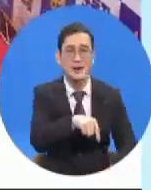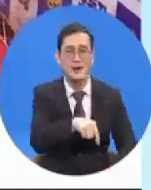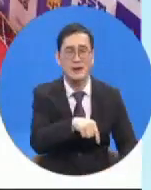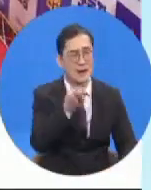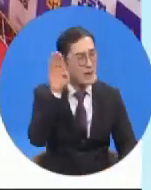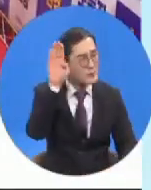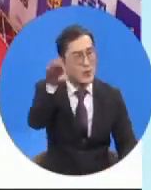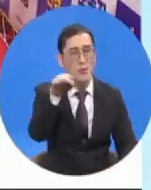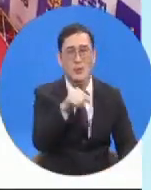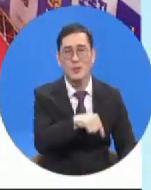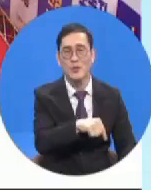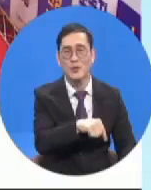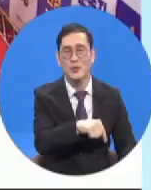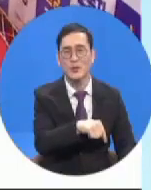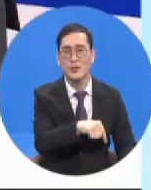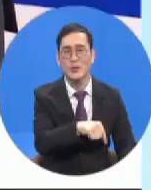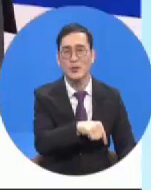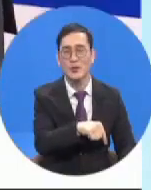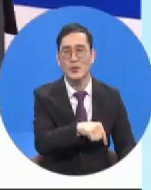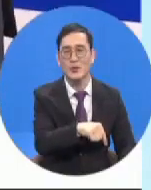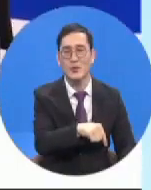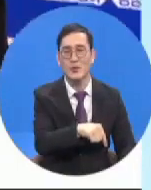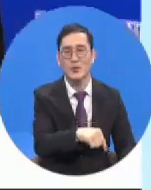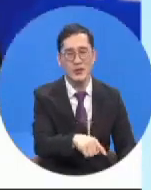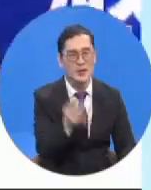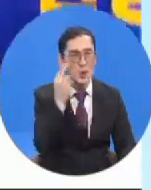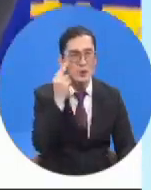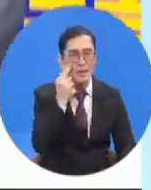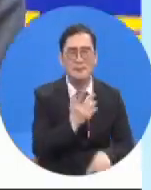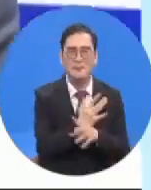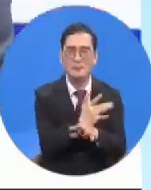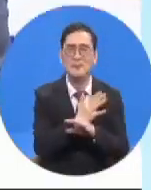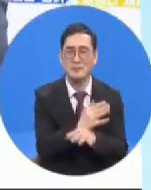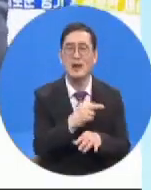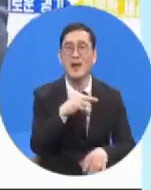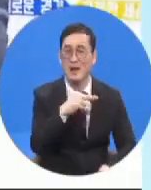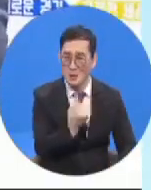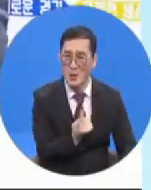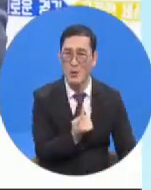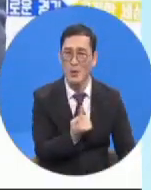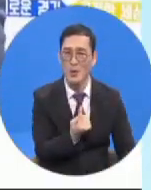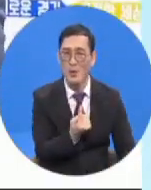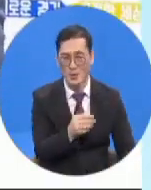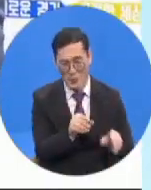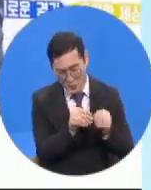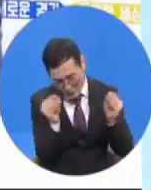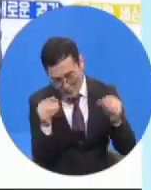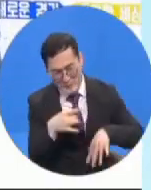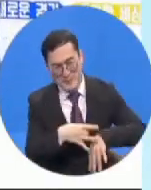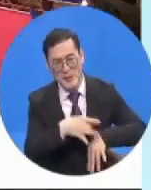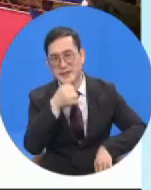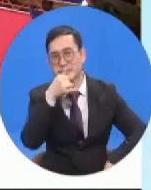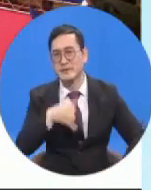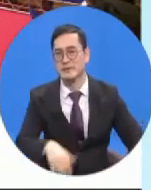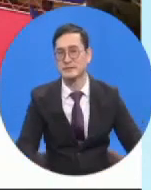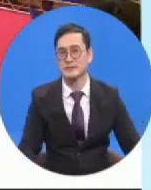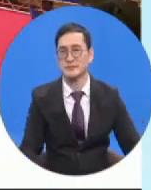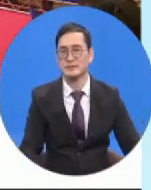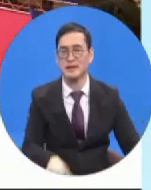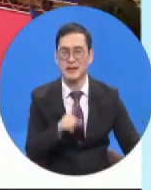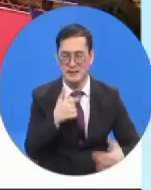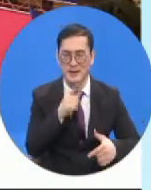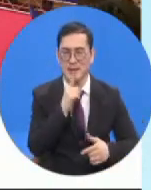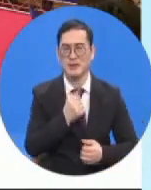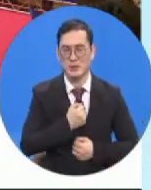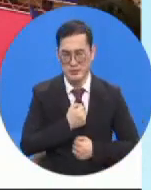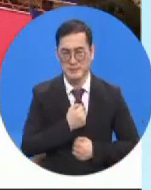말씀드렸던 부분이 바로 그 부분인데 네. 아무리 그냥 화기애애한 분위기를 만들어서 던진 말이더라도 우리가 지금 뉴스를 다루고 있잖아요. 그렇죠. 좀 더 신중하실 필요가 있을 것 같습니다.